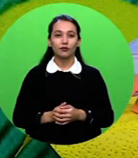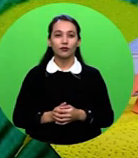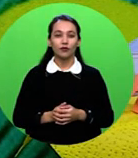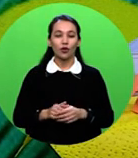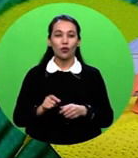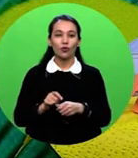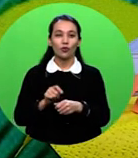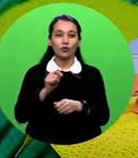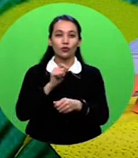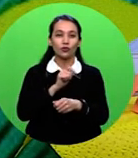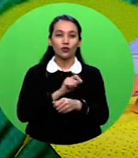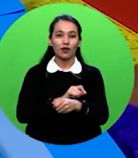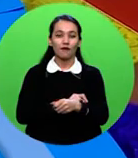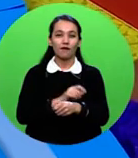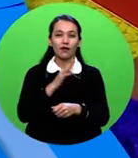O'lchayotgan vaqtimizda